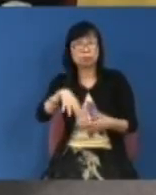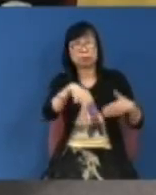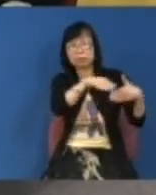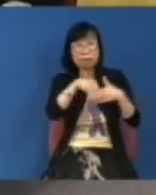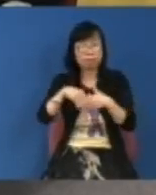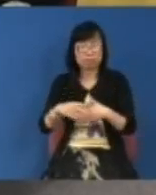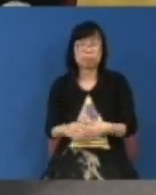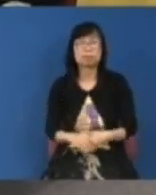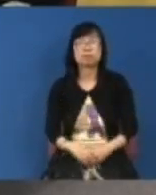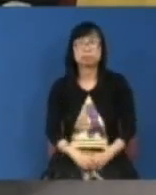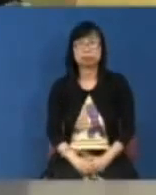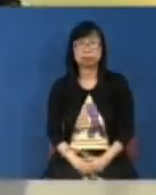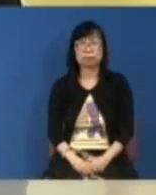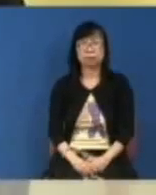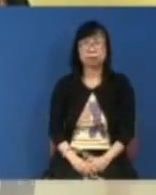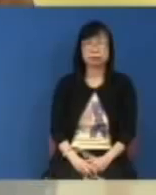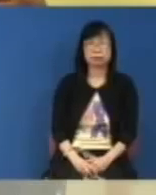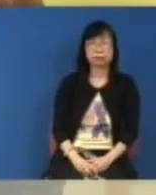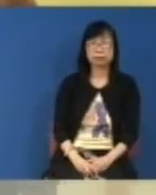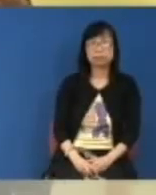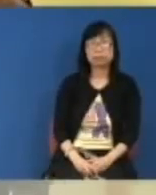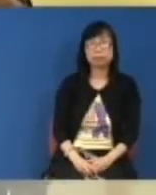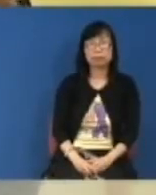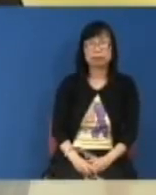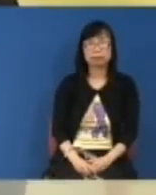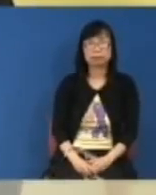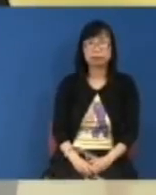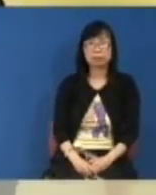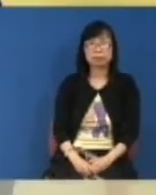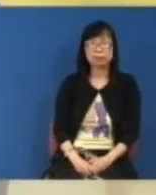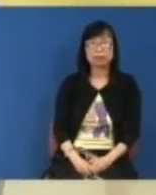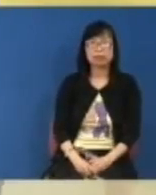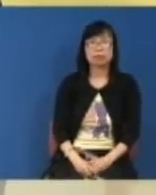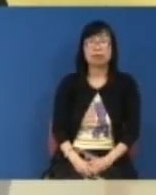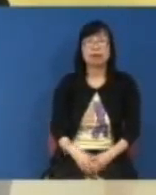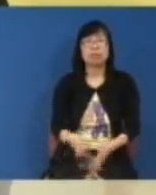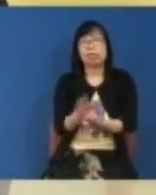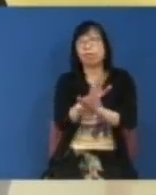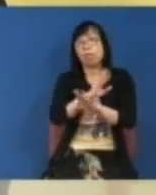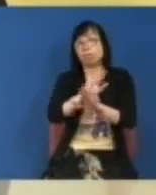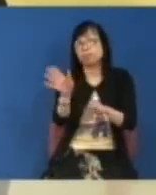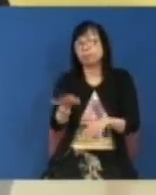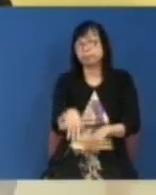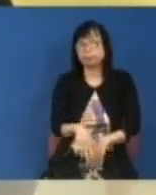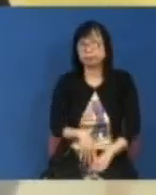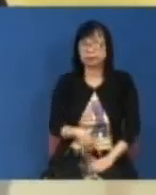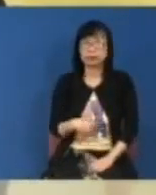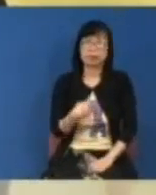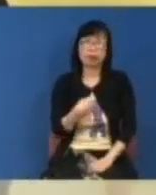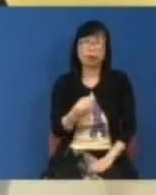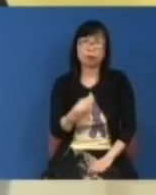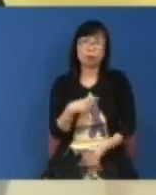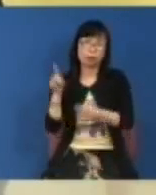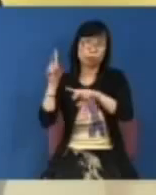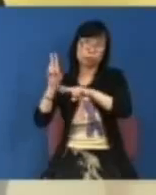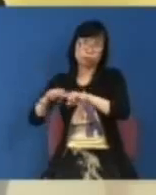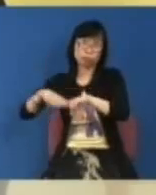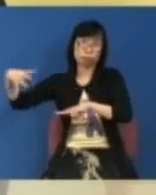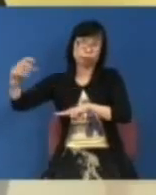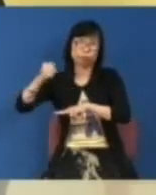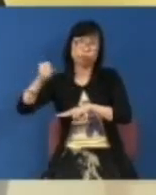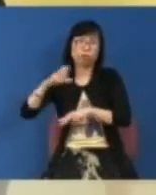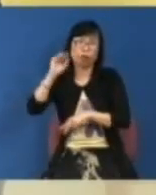是不是啊？即是你除非你就說其實不用的了，現在我們跟共產黨直接談，他就會